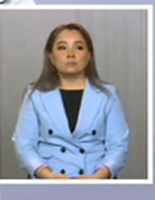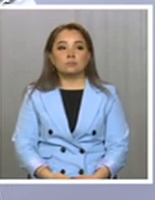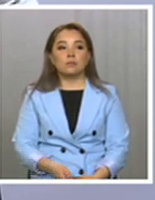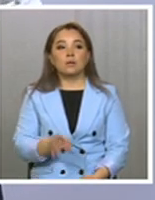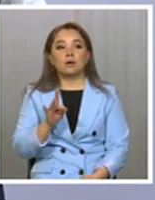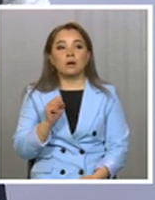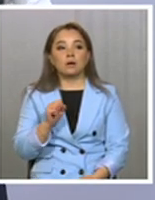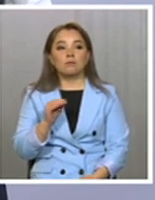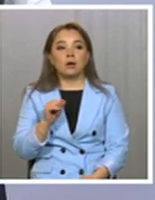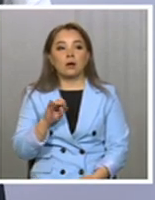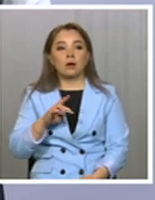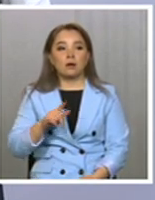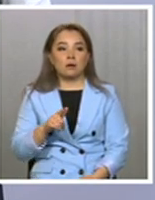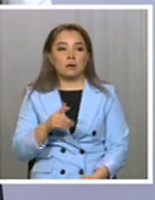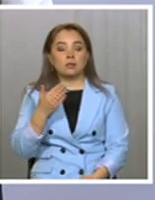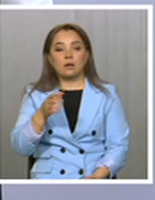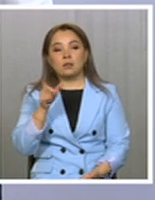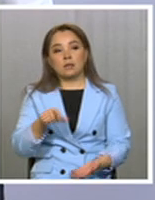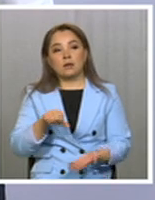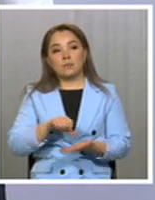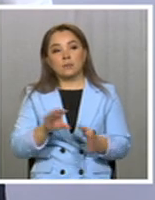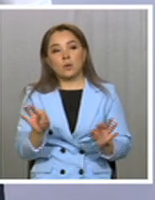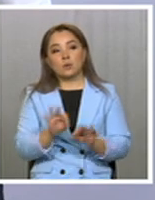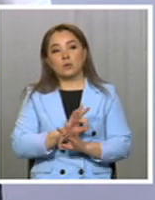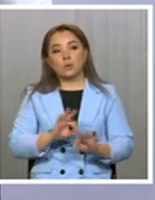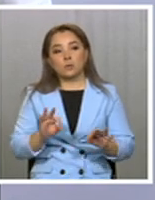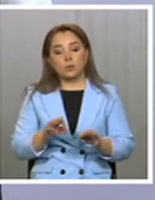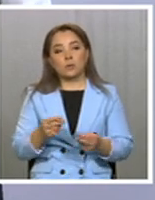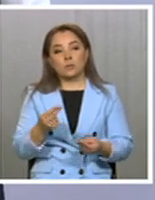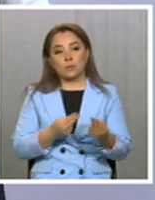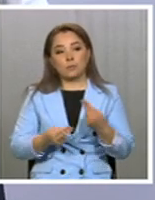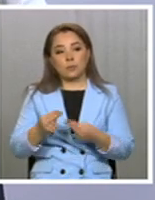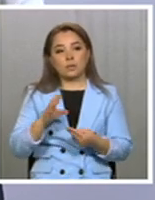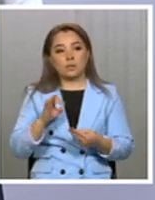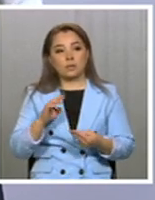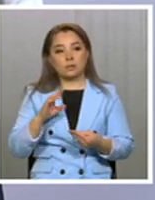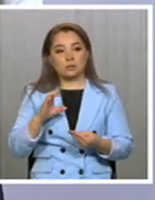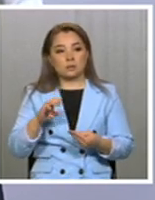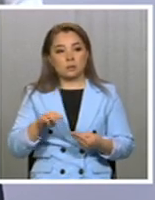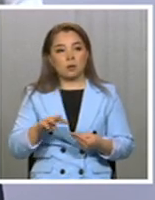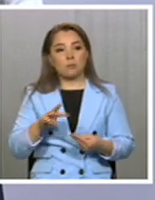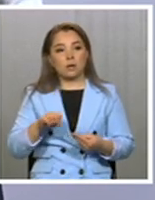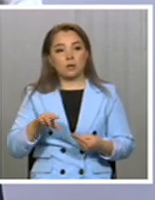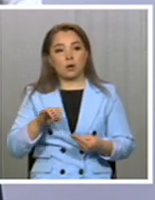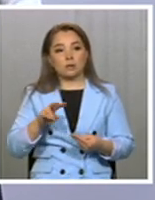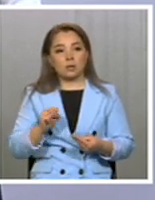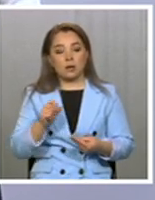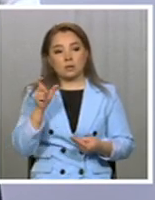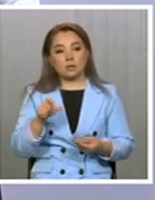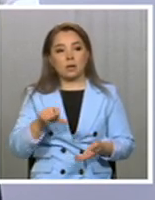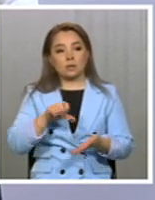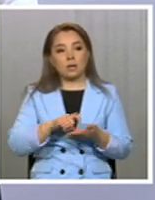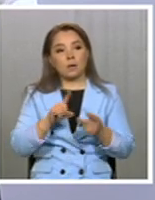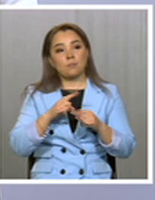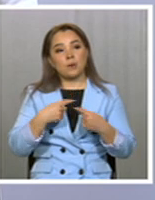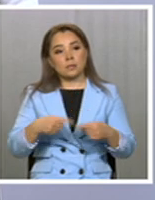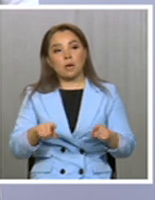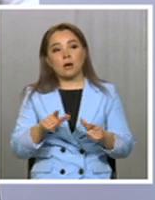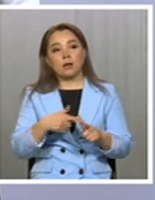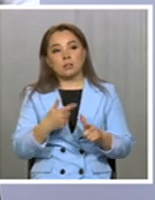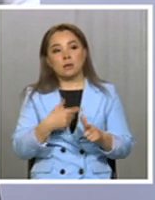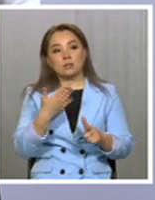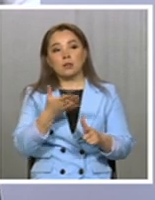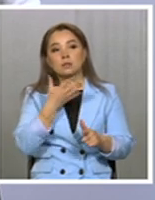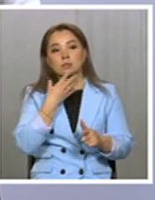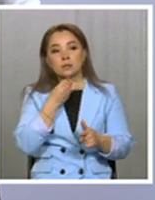Рафаэль Сантидің ең үздік туындыларының бірі ол «Сикст Мадоннасы». Оны басқаша атаумен «Таза